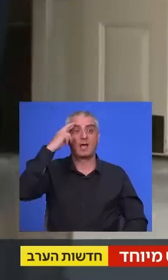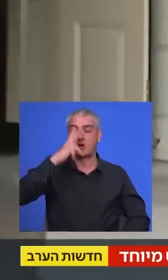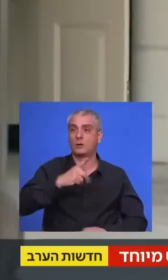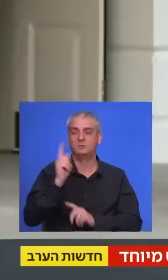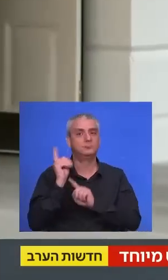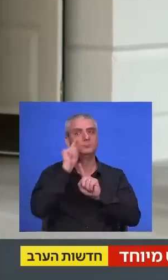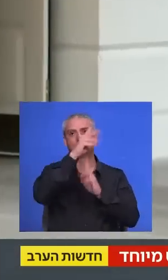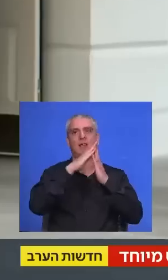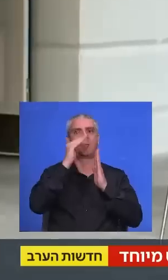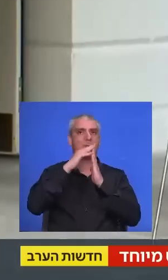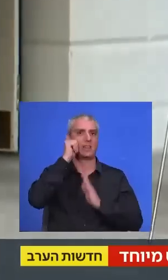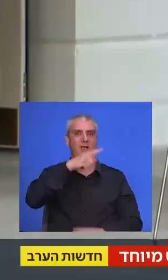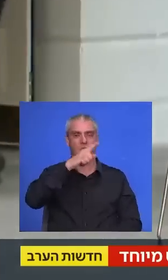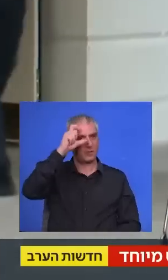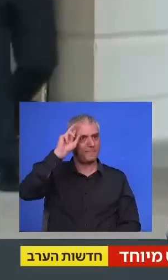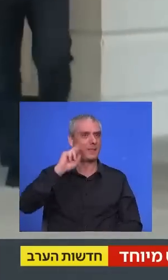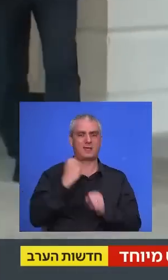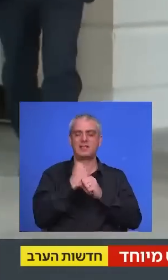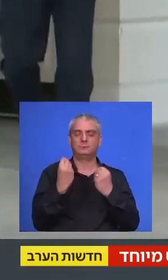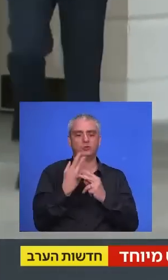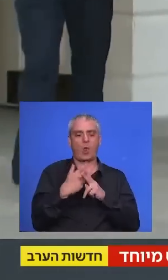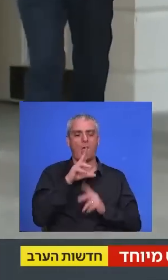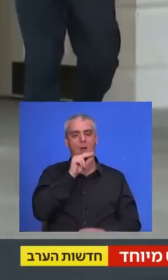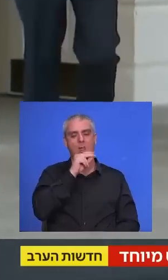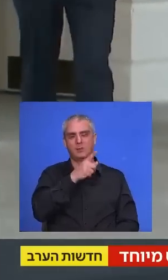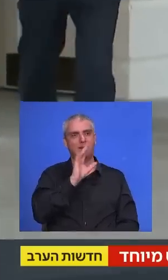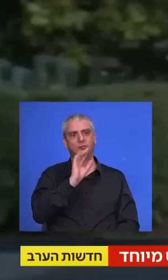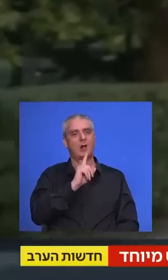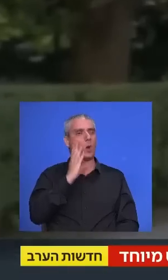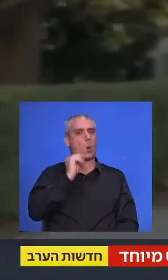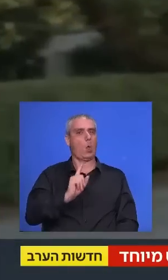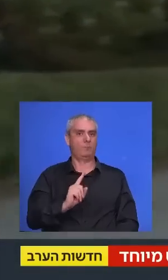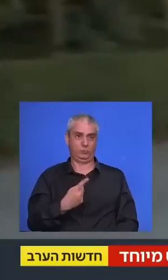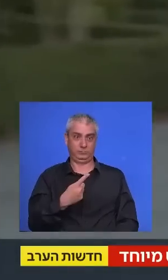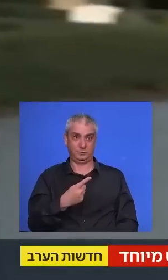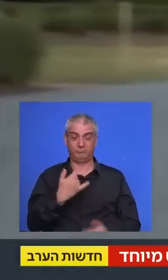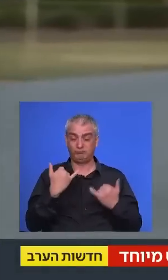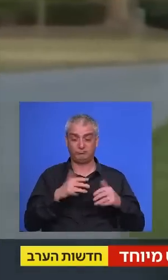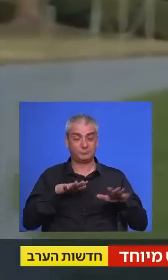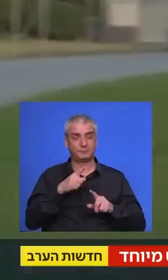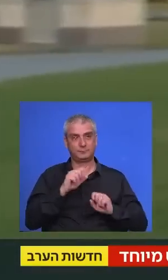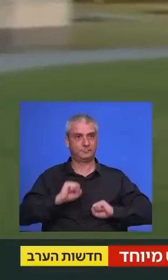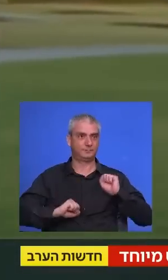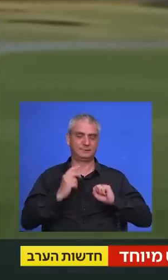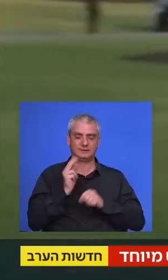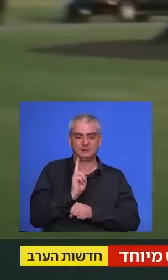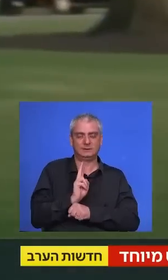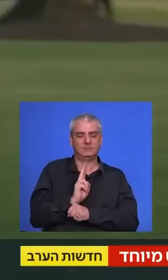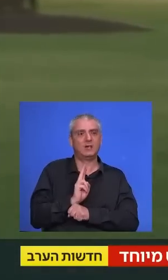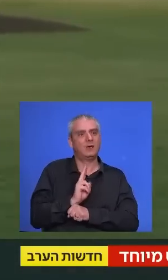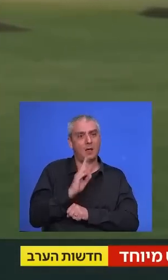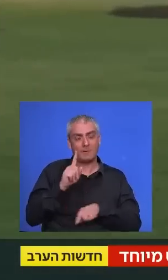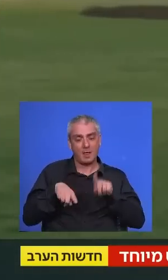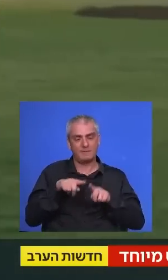עד לבית הלבן, שביידן יעשה משהו מעבר לאמירה כללית של אי שביעות רצון. כרגע הממשל מתנהל באופן זהיר, גם אם מדי